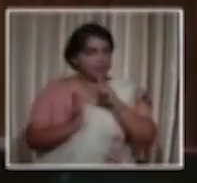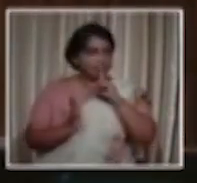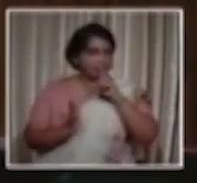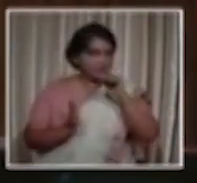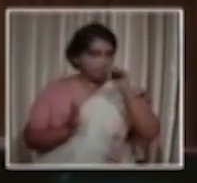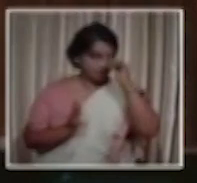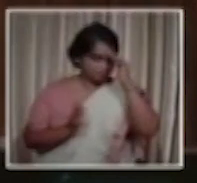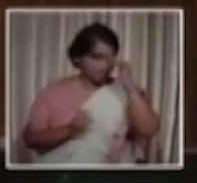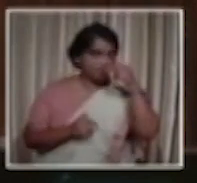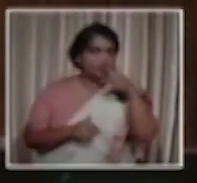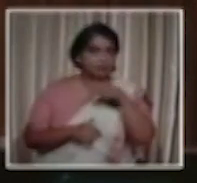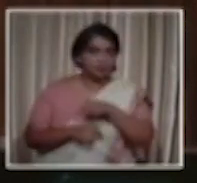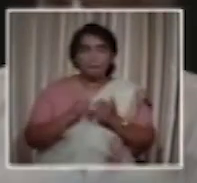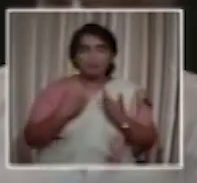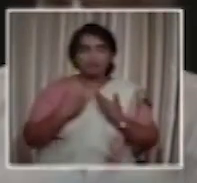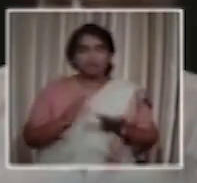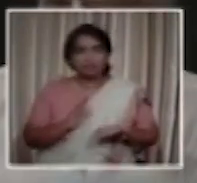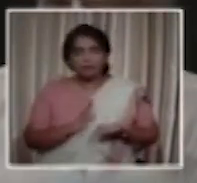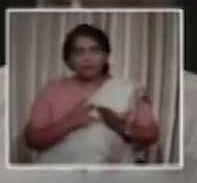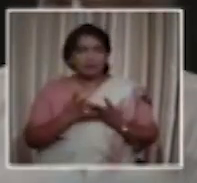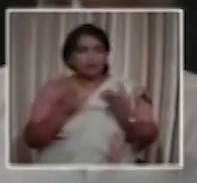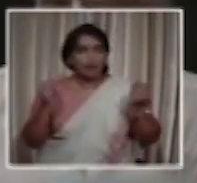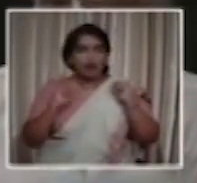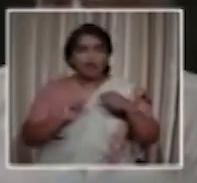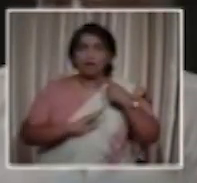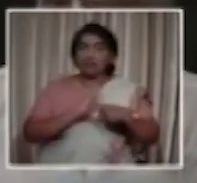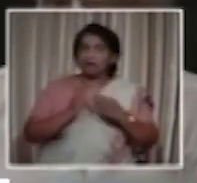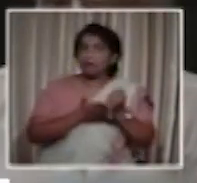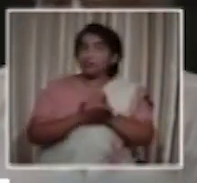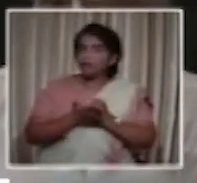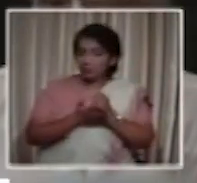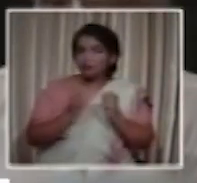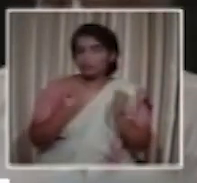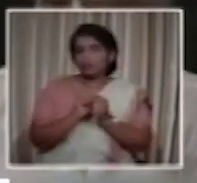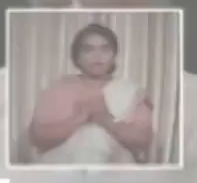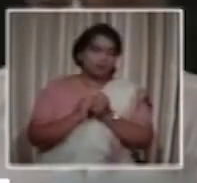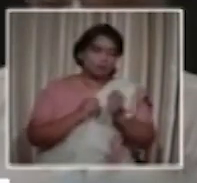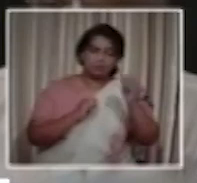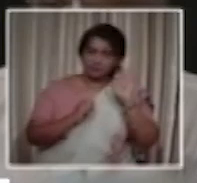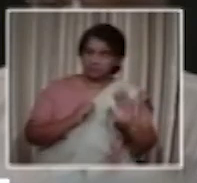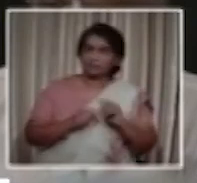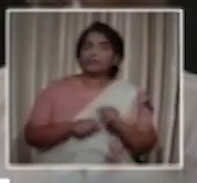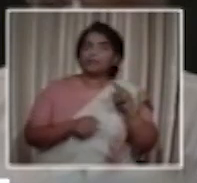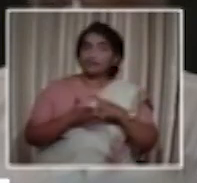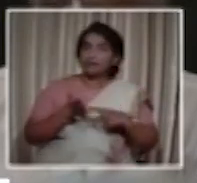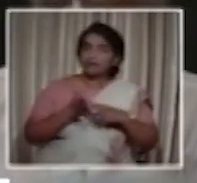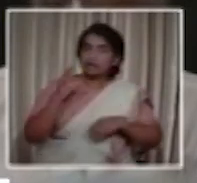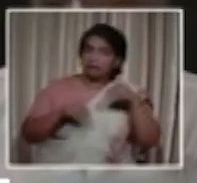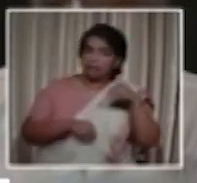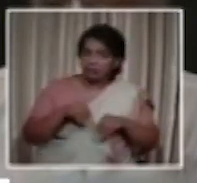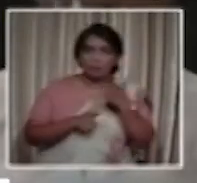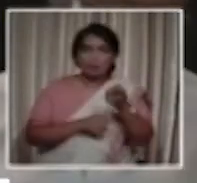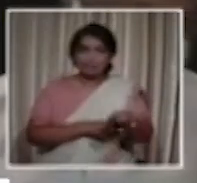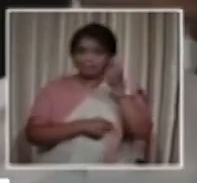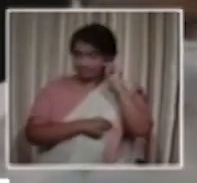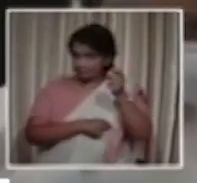ගෙනමමින් සිටින්නේ මේ අර්බුදයෙන් ගොඩ එන රටක් ලෙස අපි හැම දිනම එක්ව කටයුතු කළ යුතු මොහොතක්. දේශපාලනික වශයෙන් බොරදිය